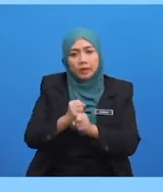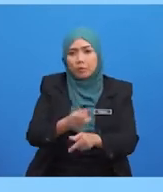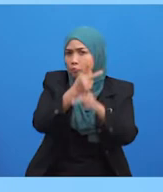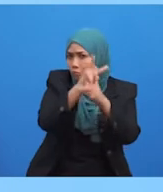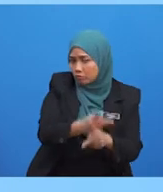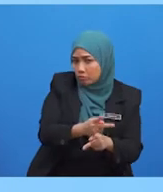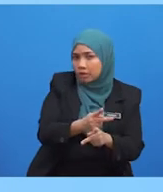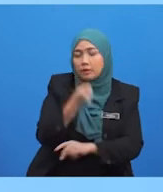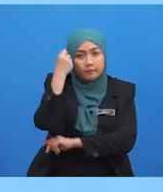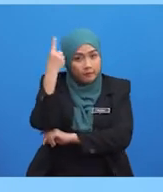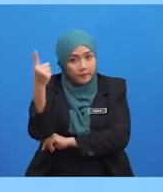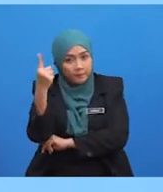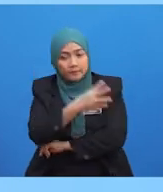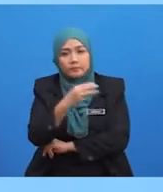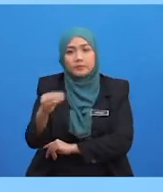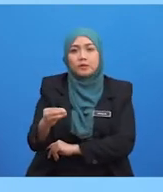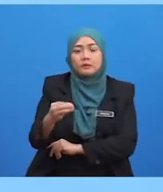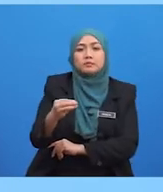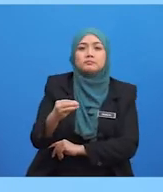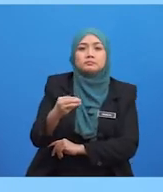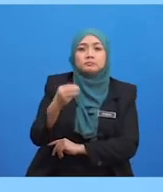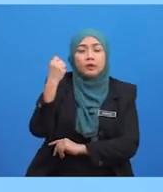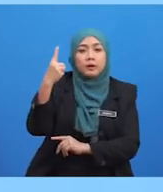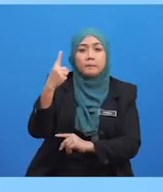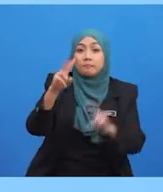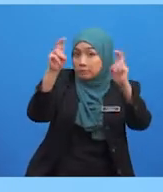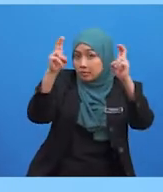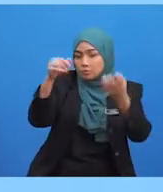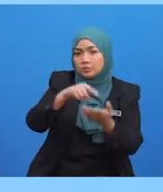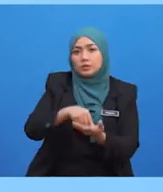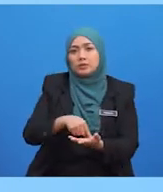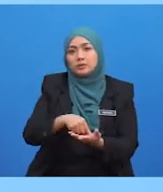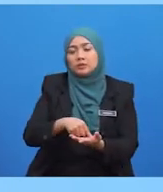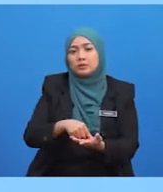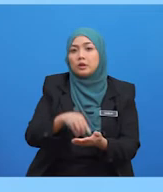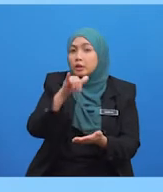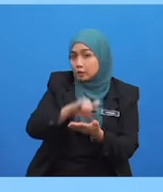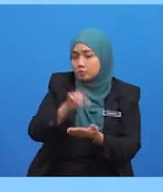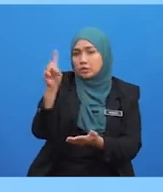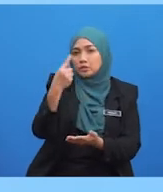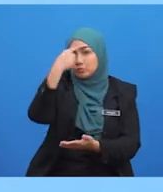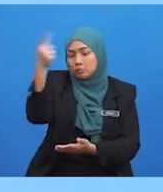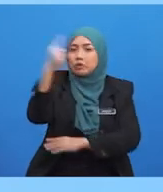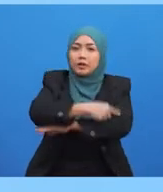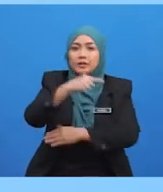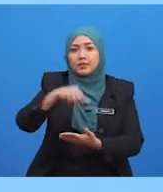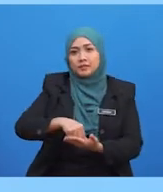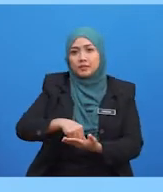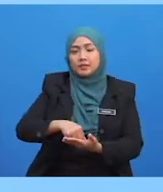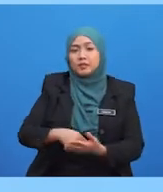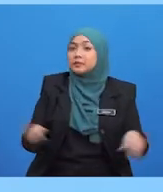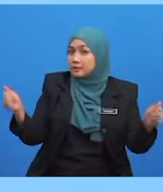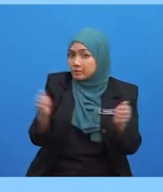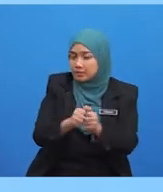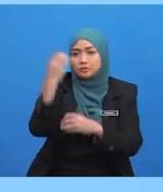pemahaman terhadap tajuk ini. Sampai di sini sahaja pembelajaran kita pada hari ini bersama Cikgu Lin.